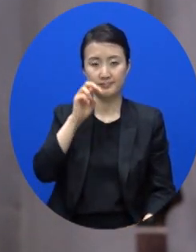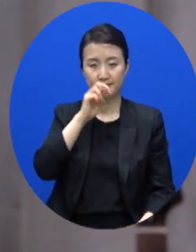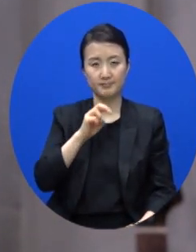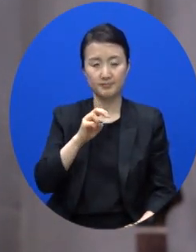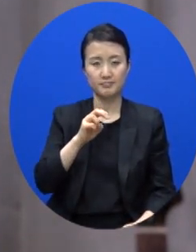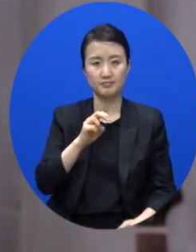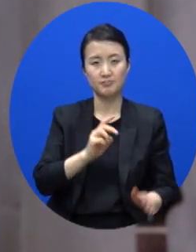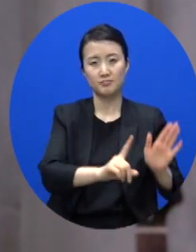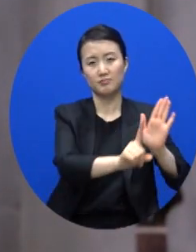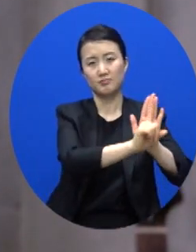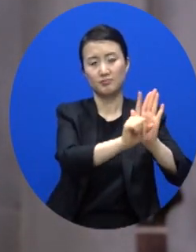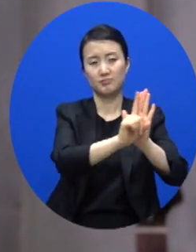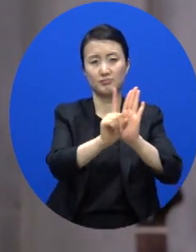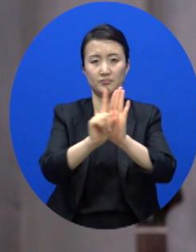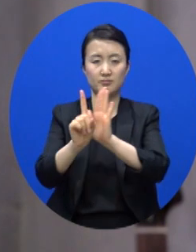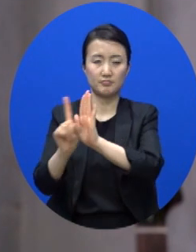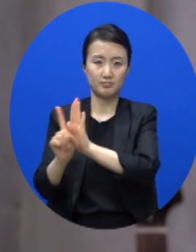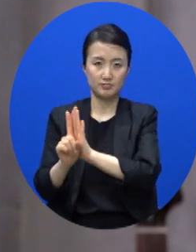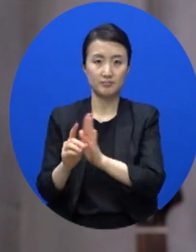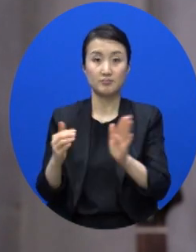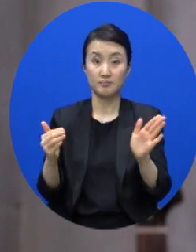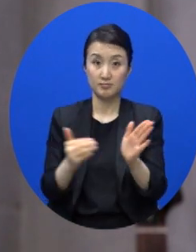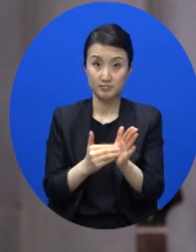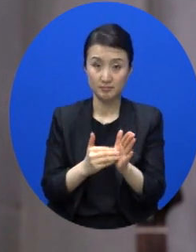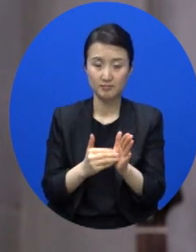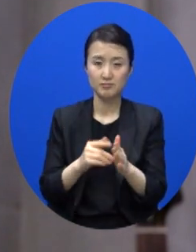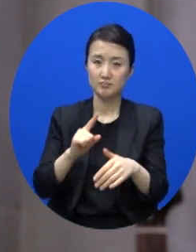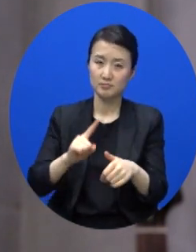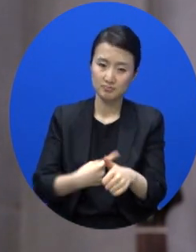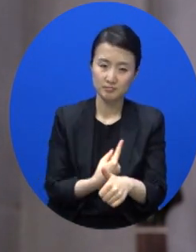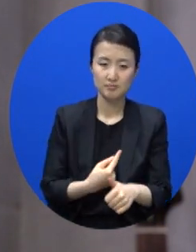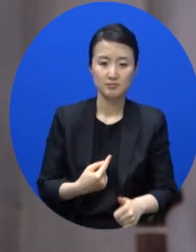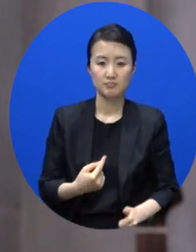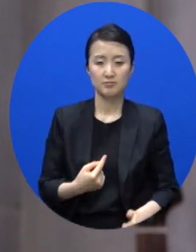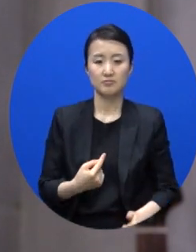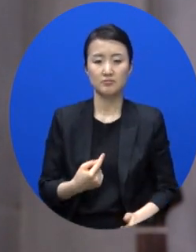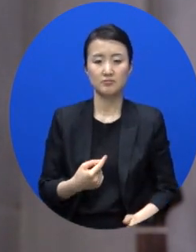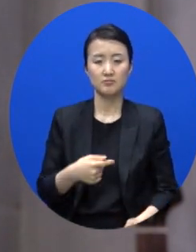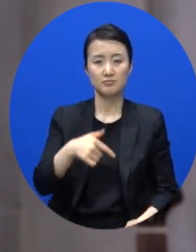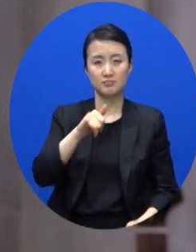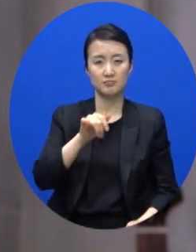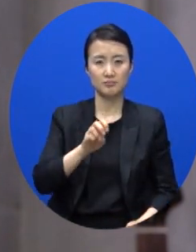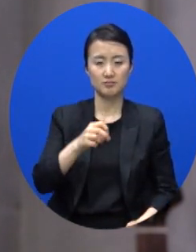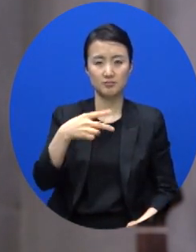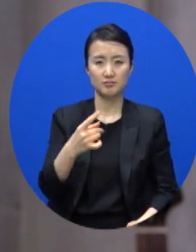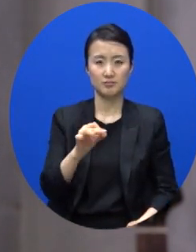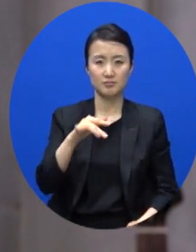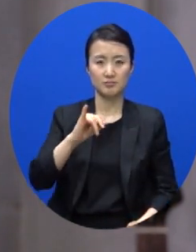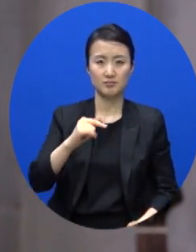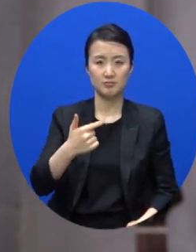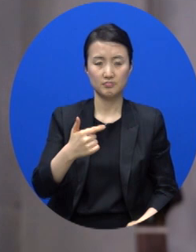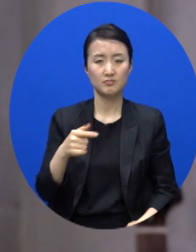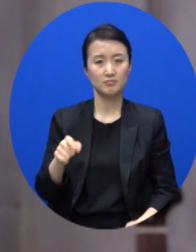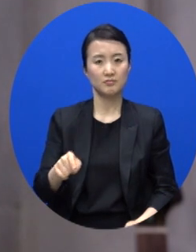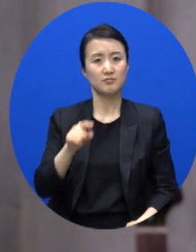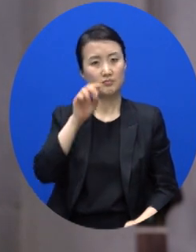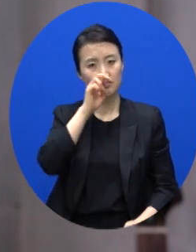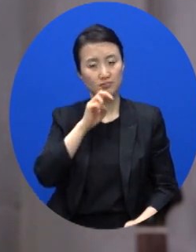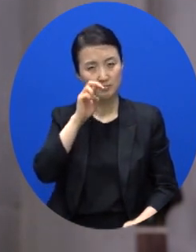때문에 전국에서 김동진유의 대금산조를 배우기 위해서